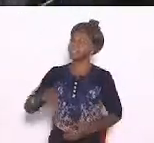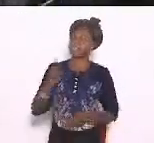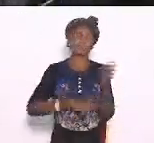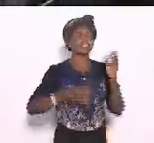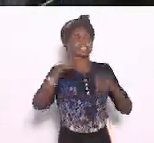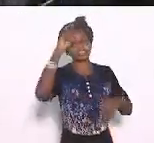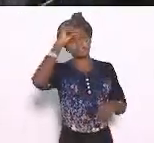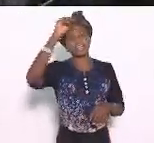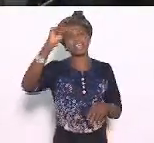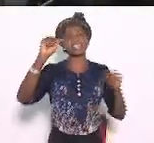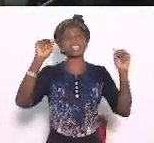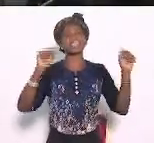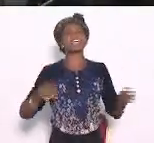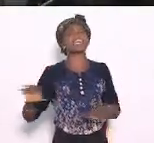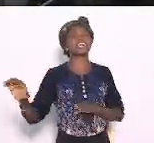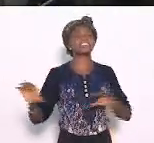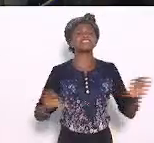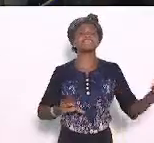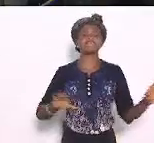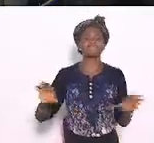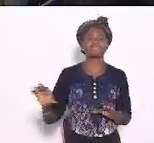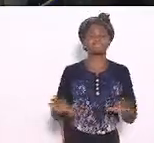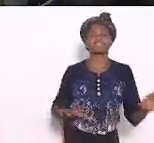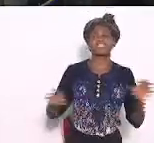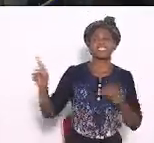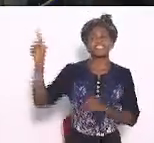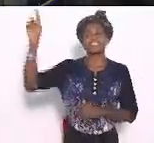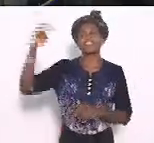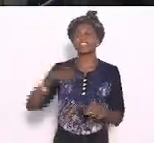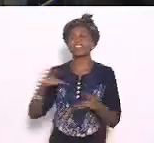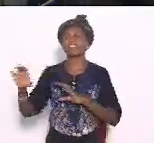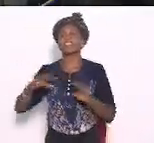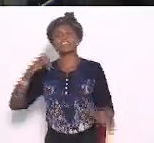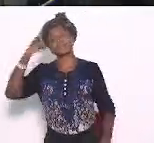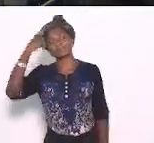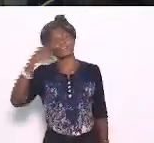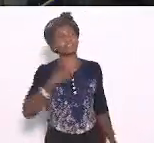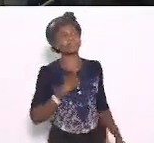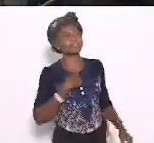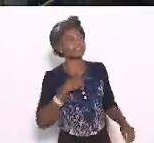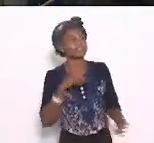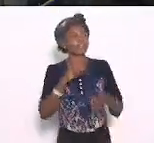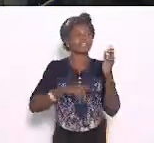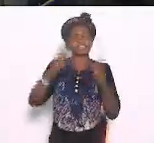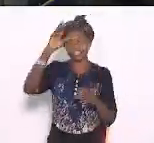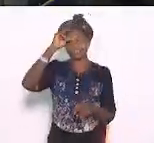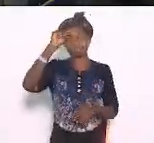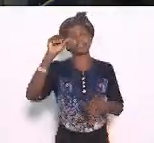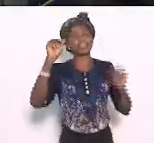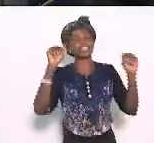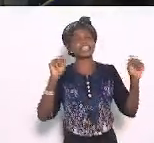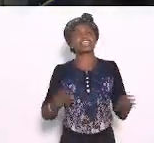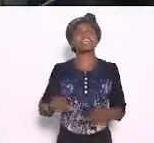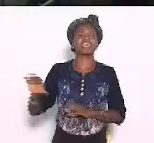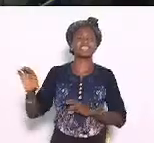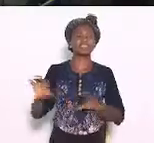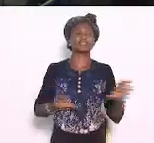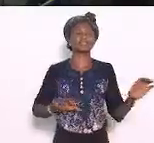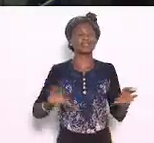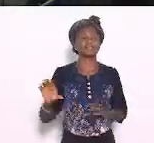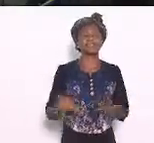good what no man can do you have done for us what no man